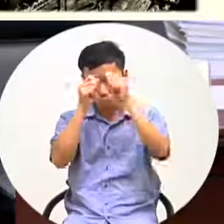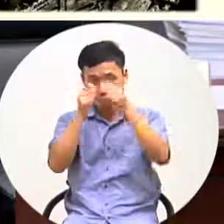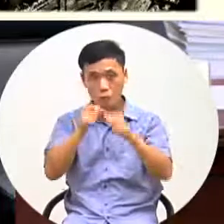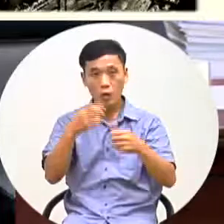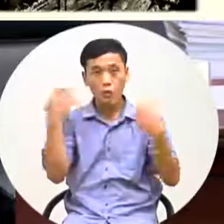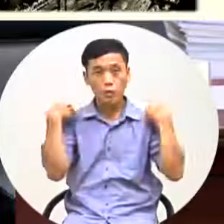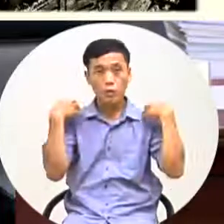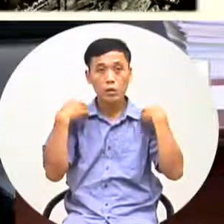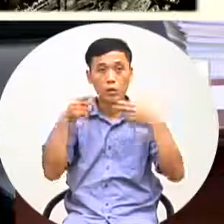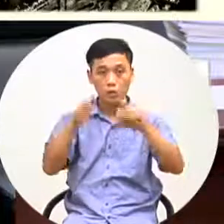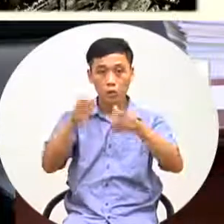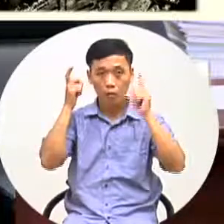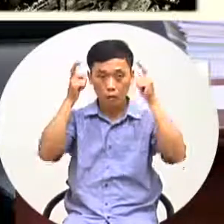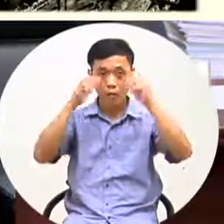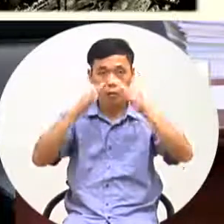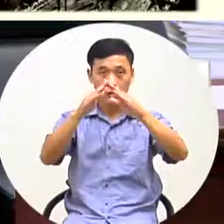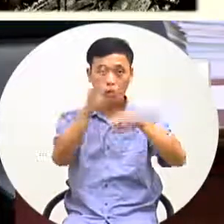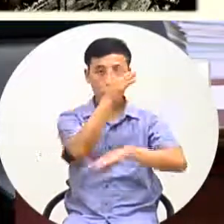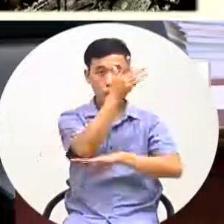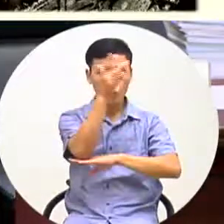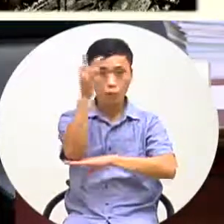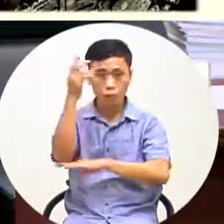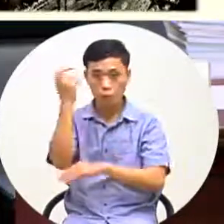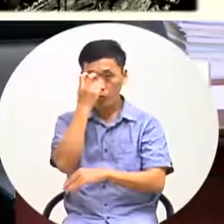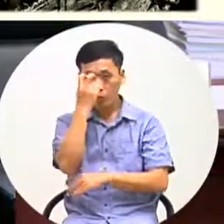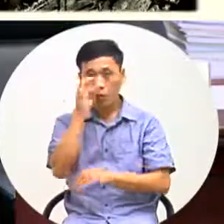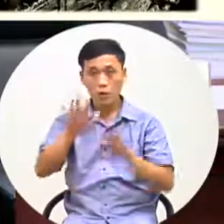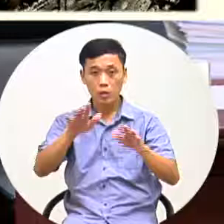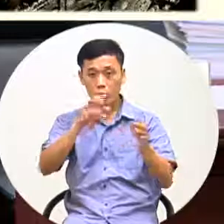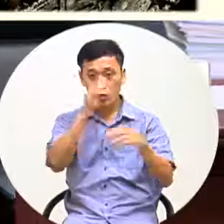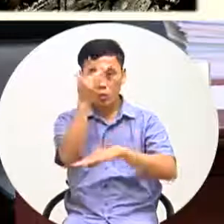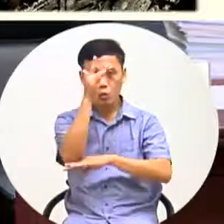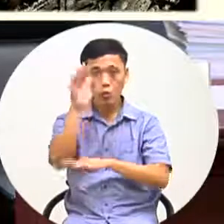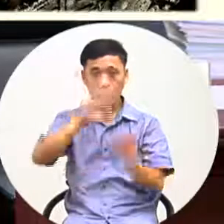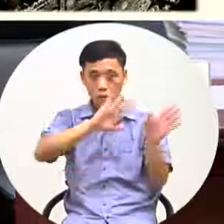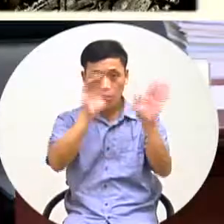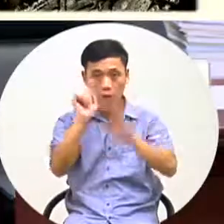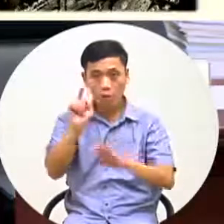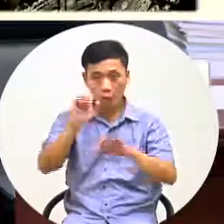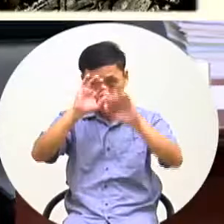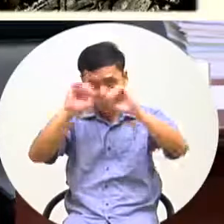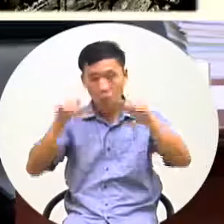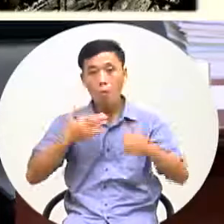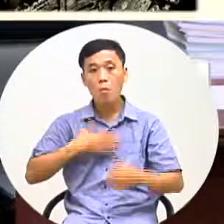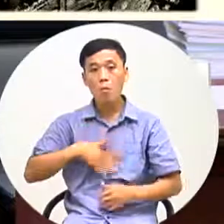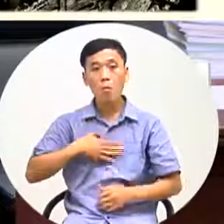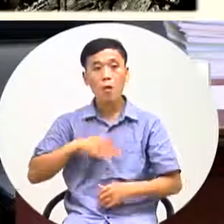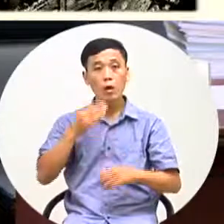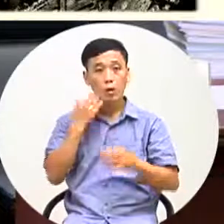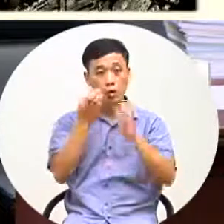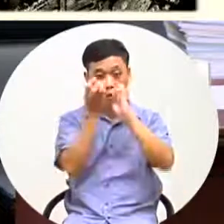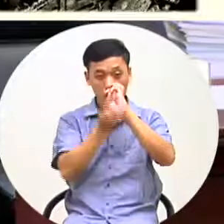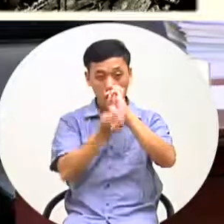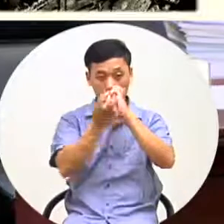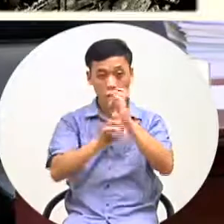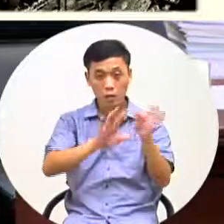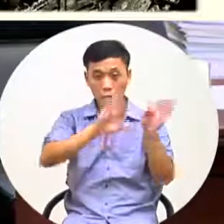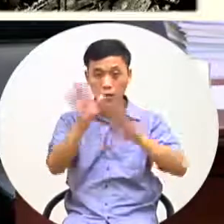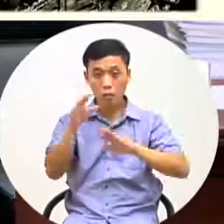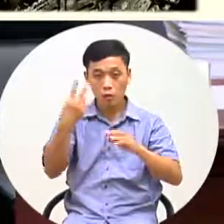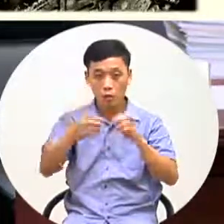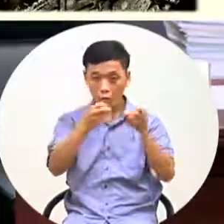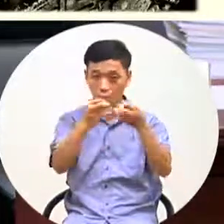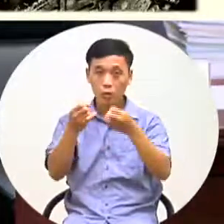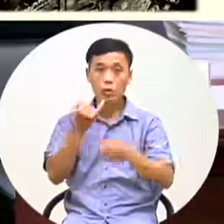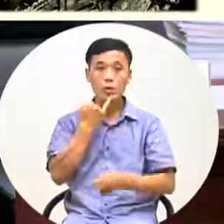样讲？咱的树啊，无种的情形是安那？但细节的部分，我觉得还可以再详细的讨论。但是这个怎么样去修剪